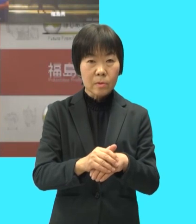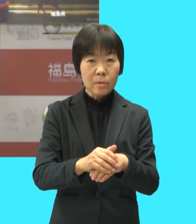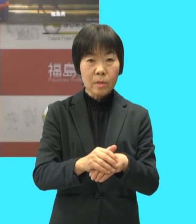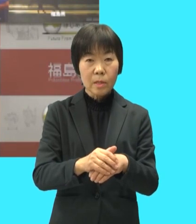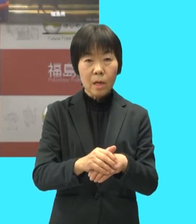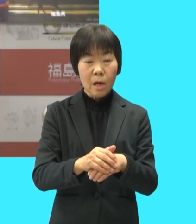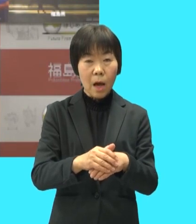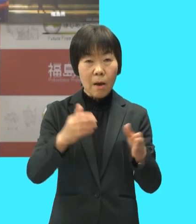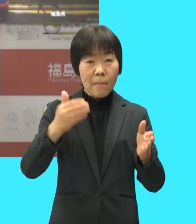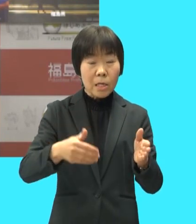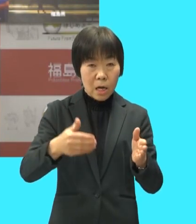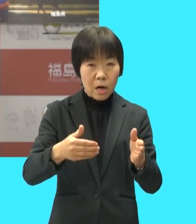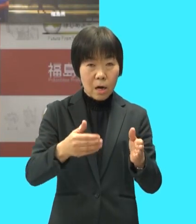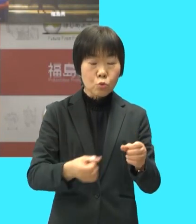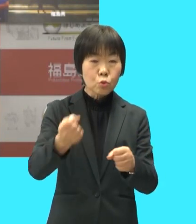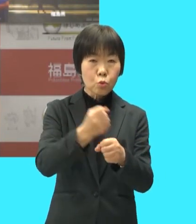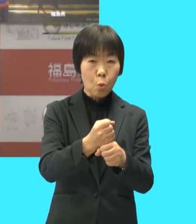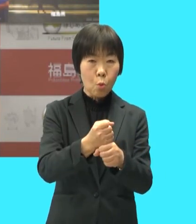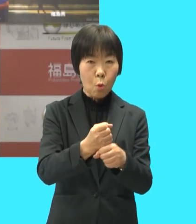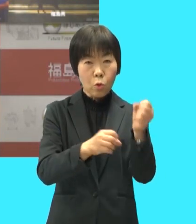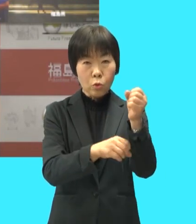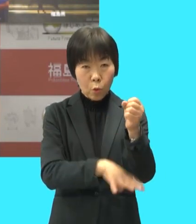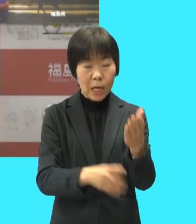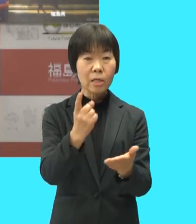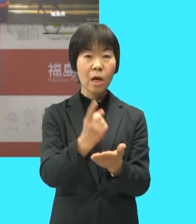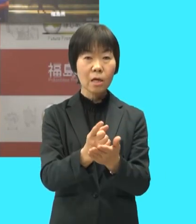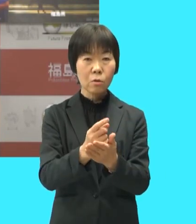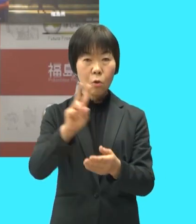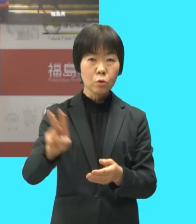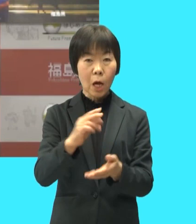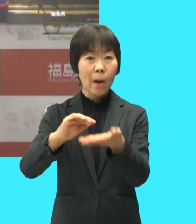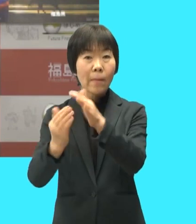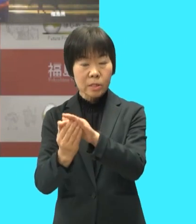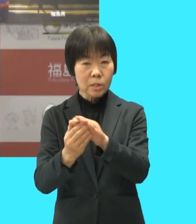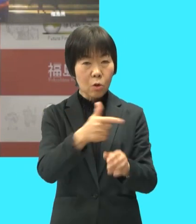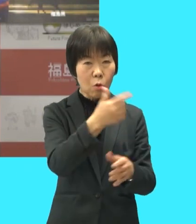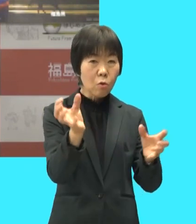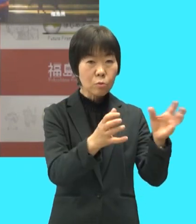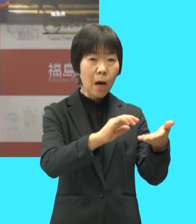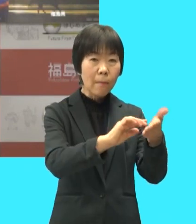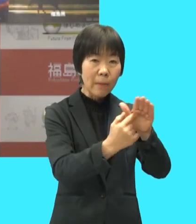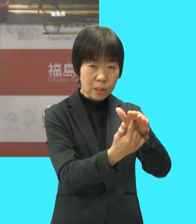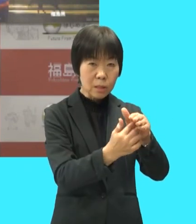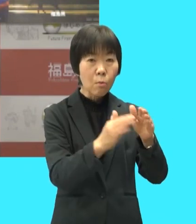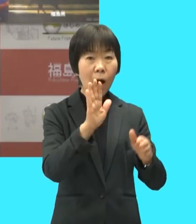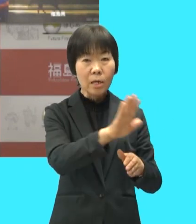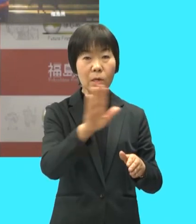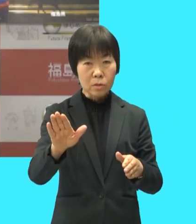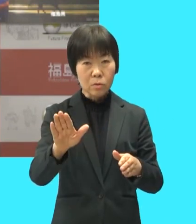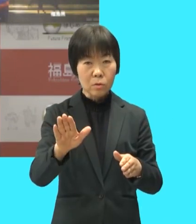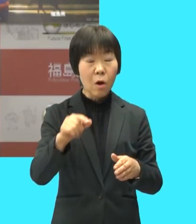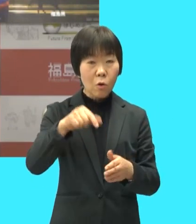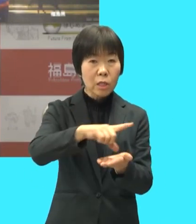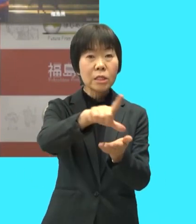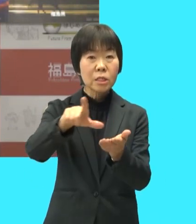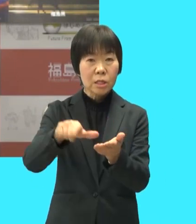はまだ復興拠点しかない双葉町、大熊町のような地域もございます。こういった